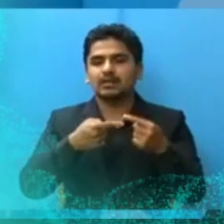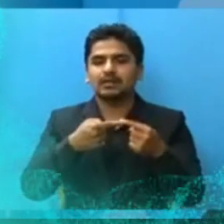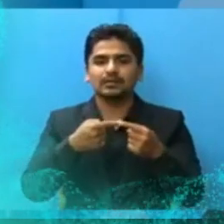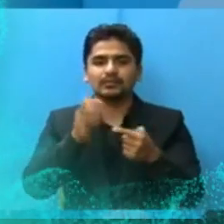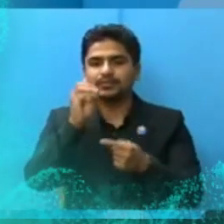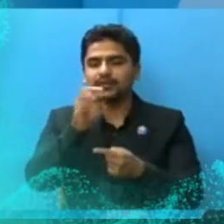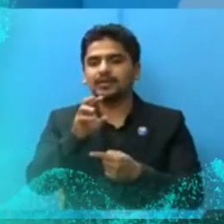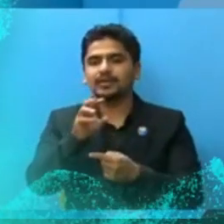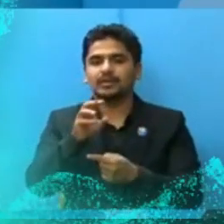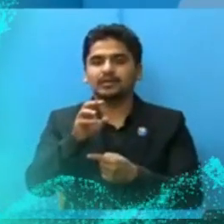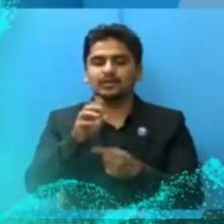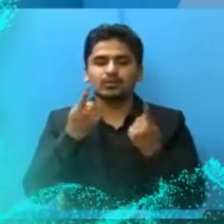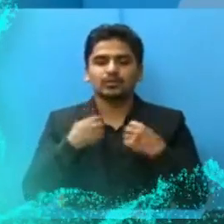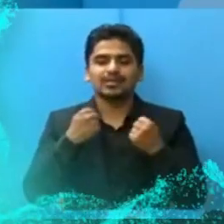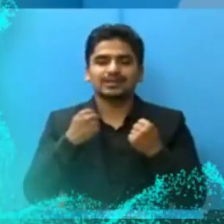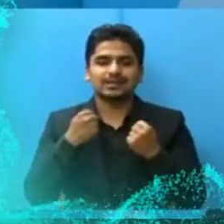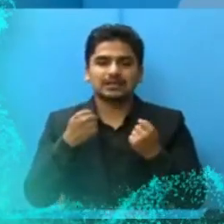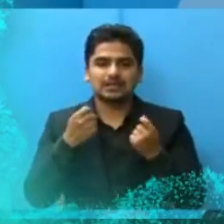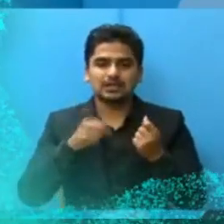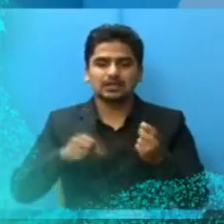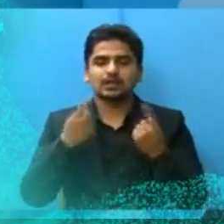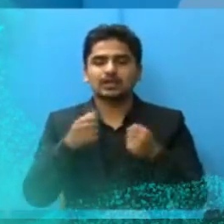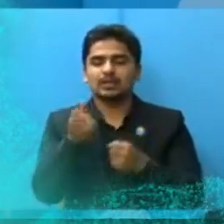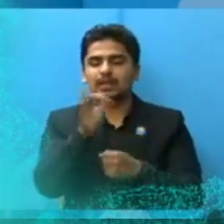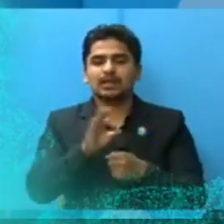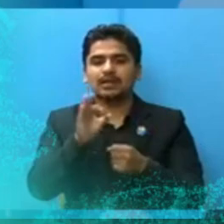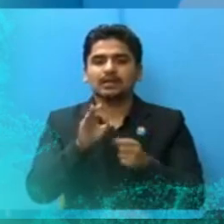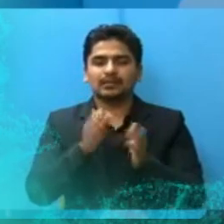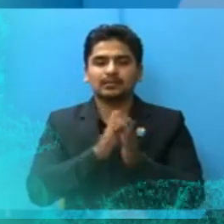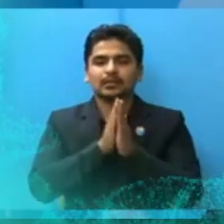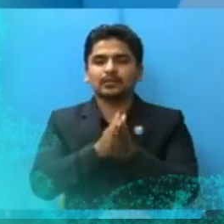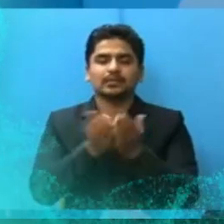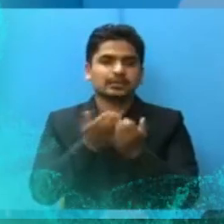निरन्तरता दिन स्वास्थ्य तथा जनसङ्ख्या मन्त्रालय हार्दिक अनुरोध गर्दछ।